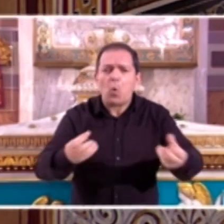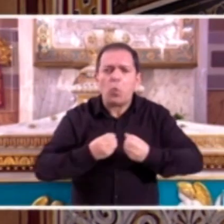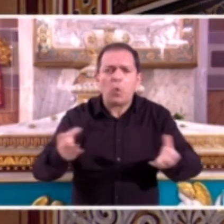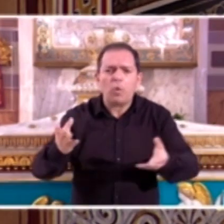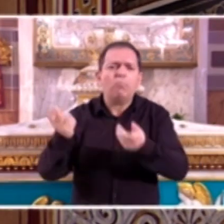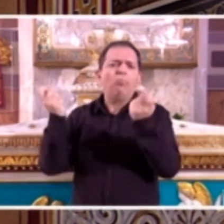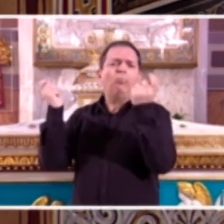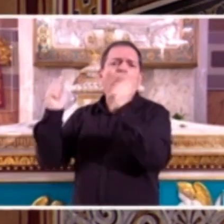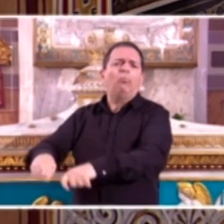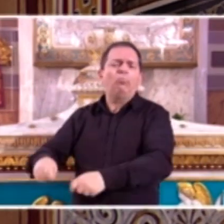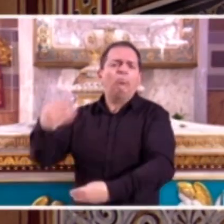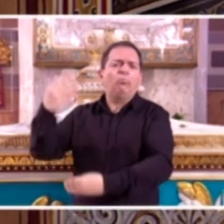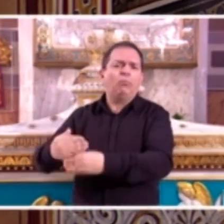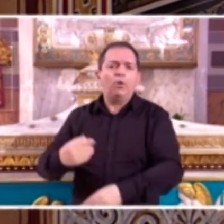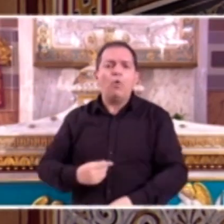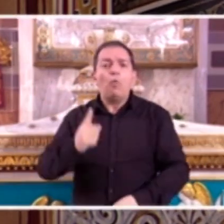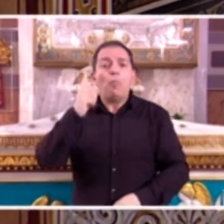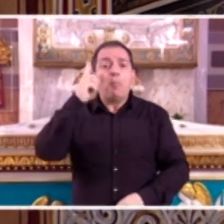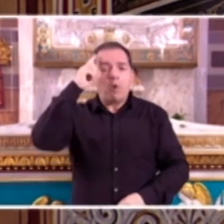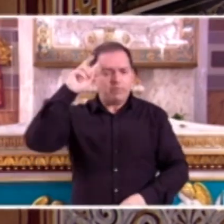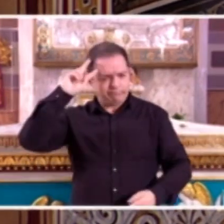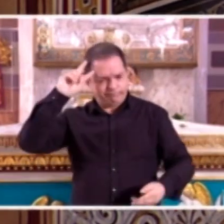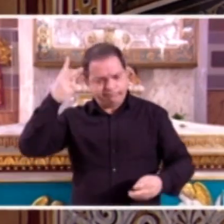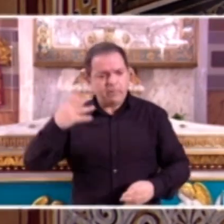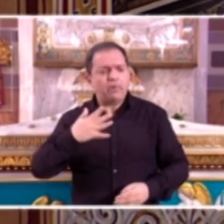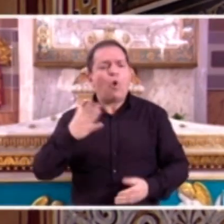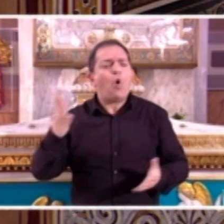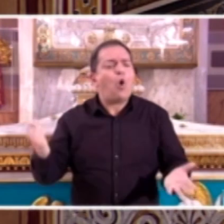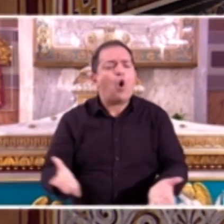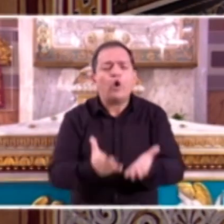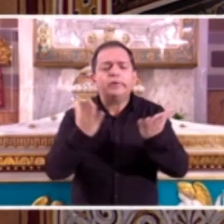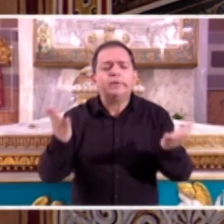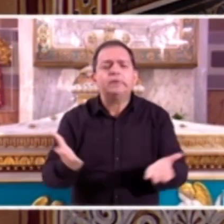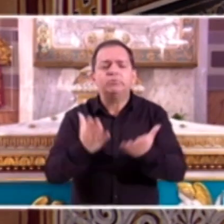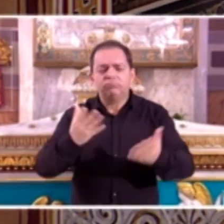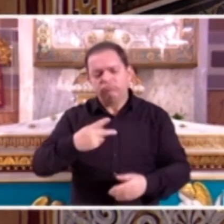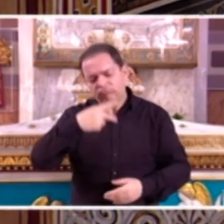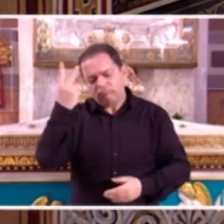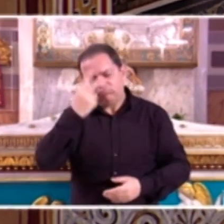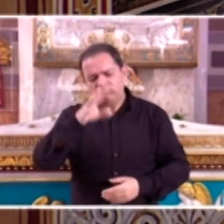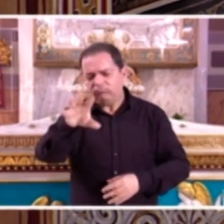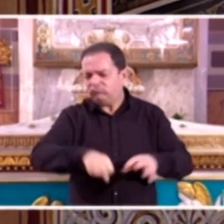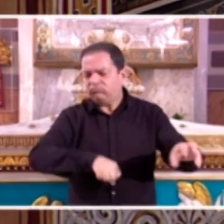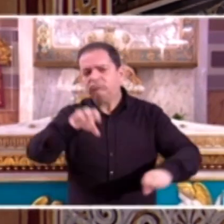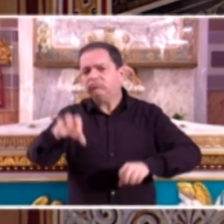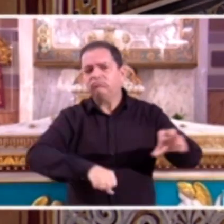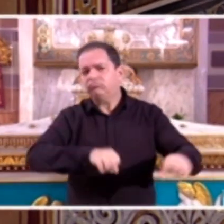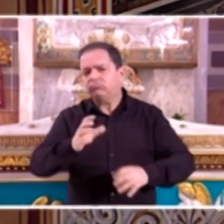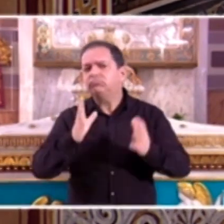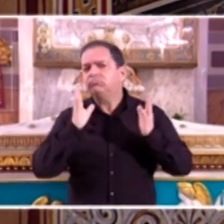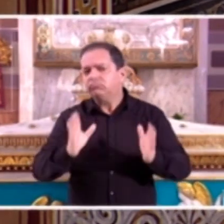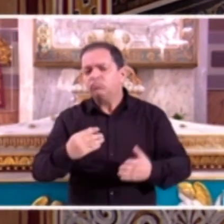μόνον ό,τι πιστεύει πως δικαιωματικά του ανήκει, όπως